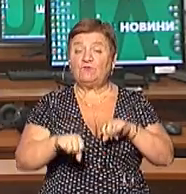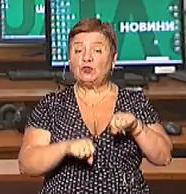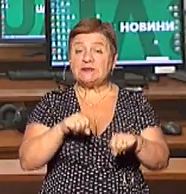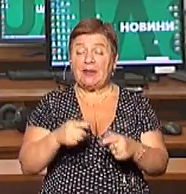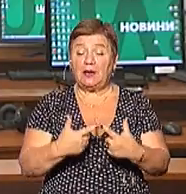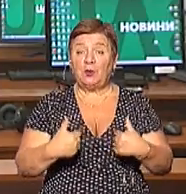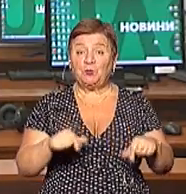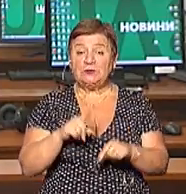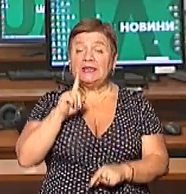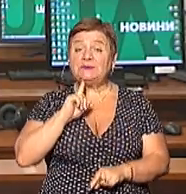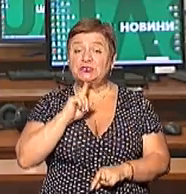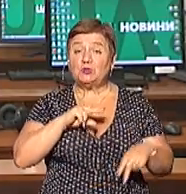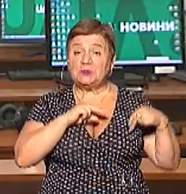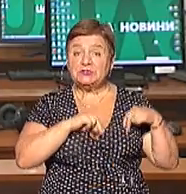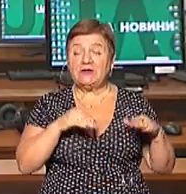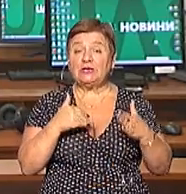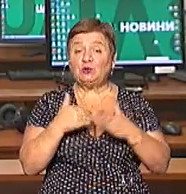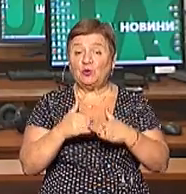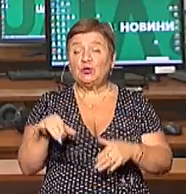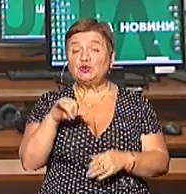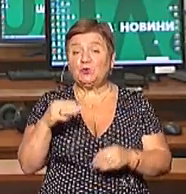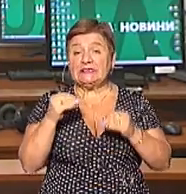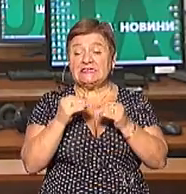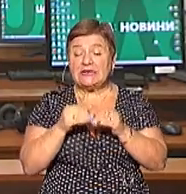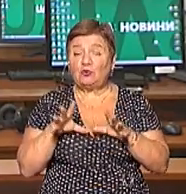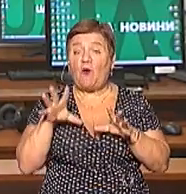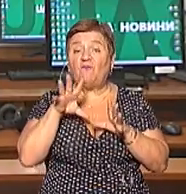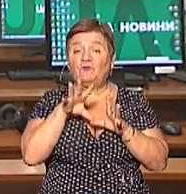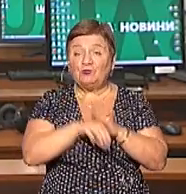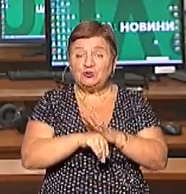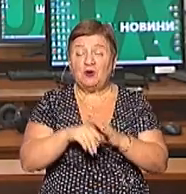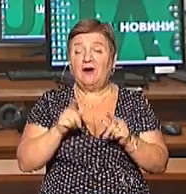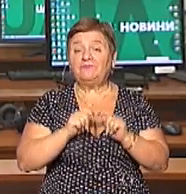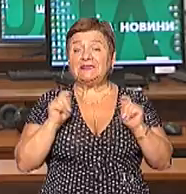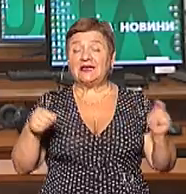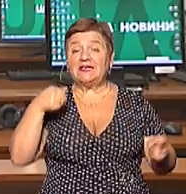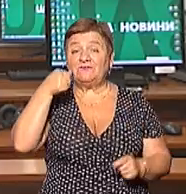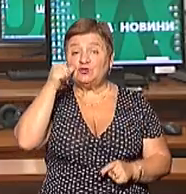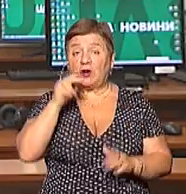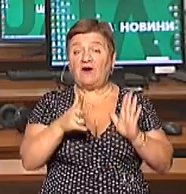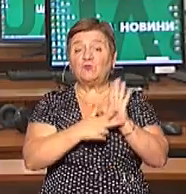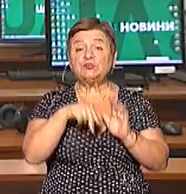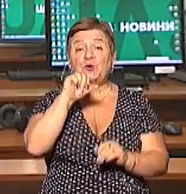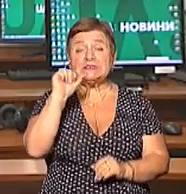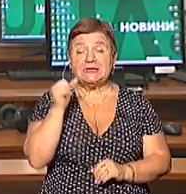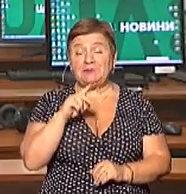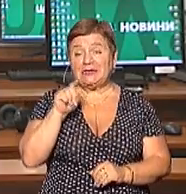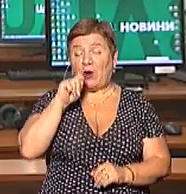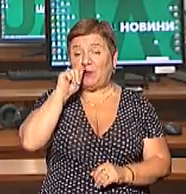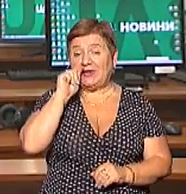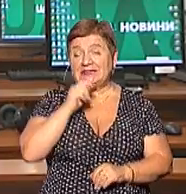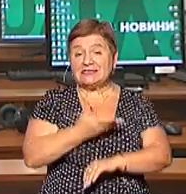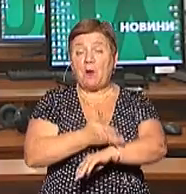пункт працюватиме тимчасово до суботи 10 серпня включно. Нагадую, відкрили його вчора, 8 серпня, на